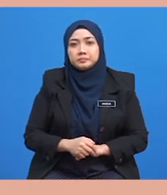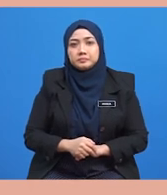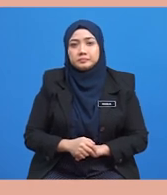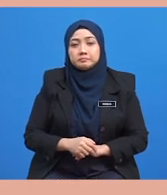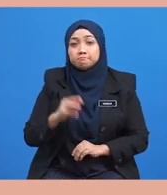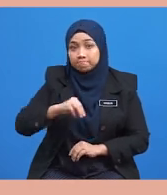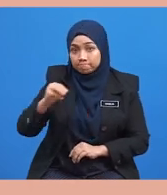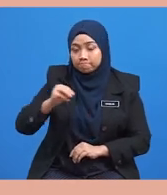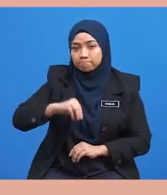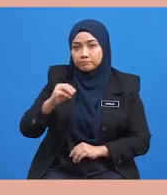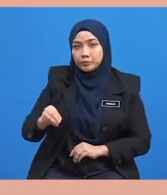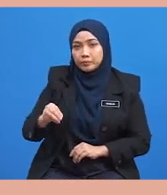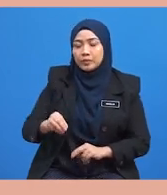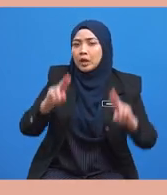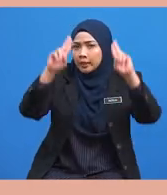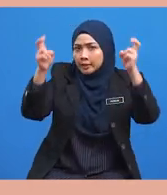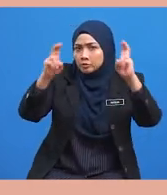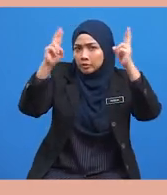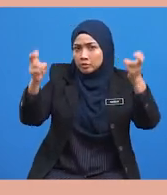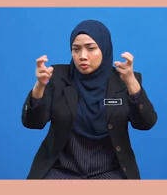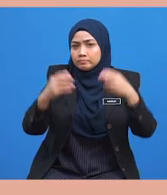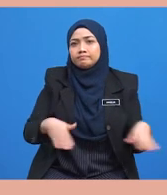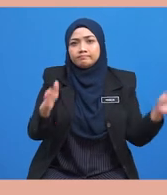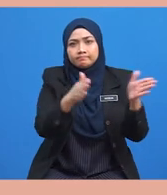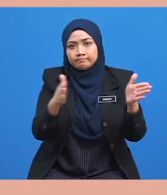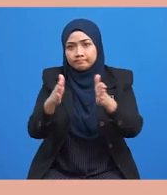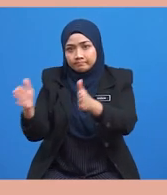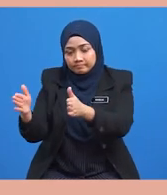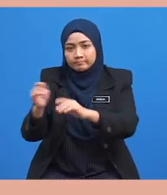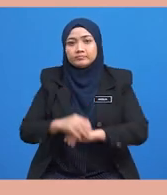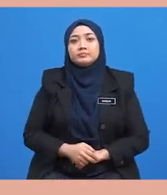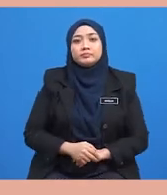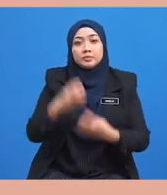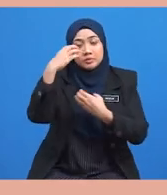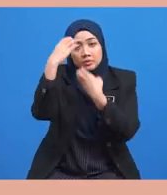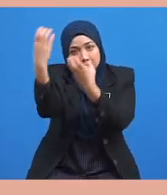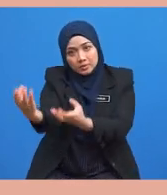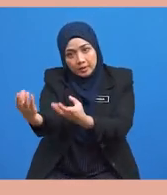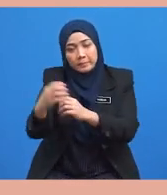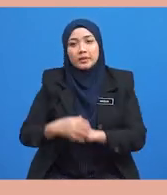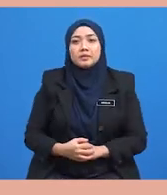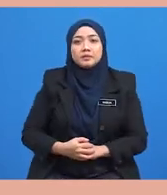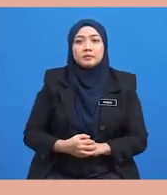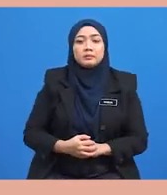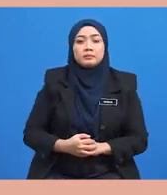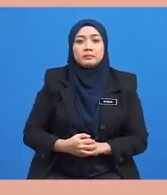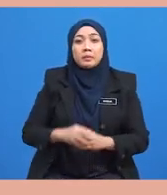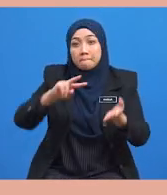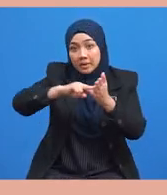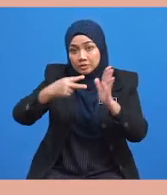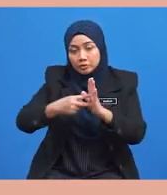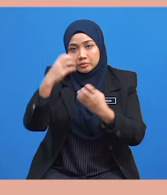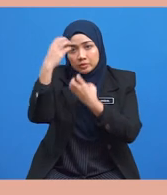Baiklah murid-murid, mari kita lihat pula maksud bagi cerapan. Cerapan pula ialah